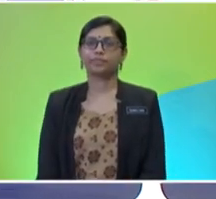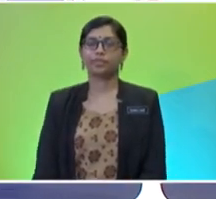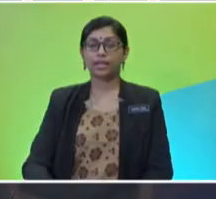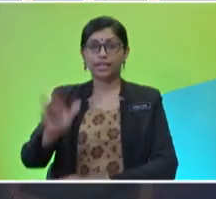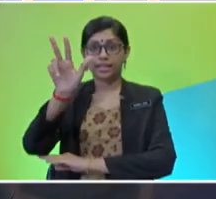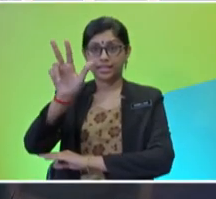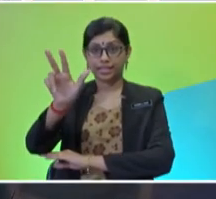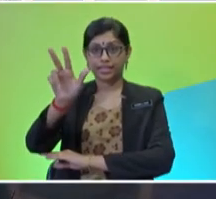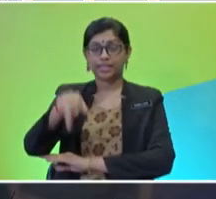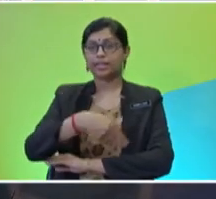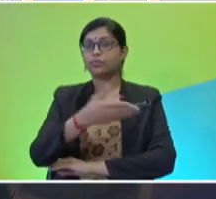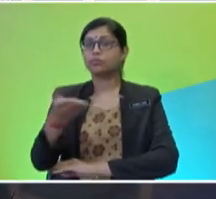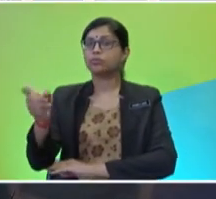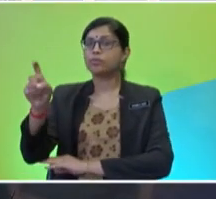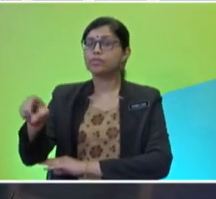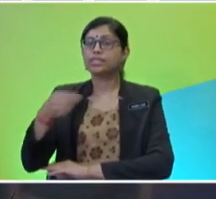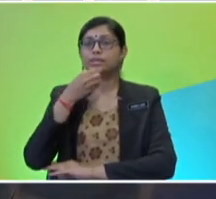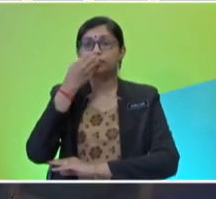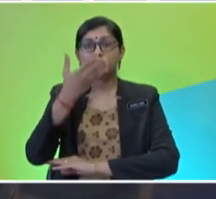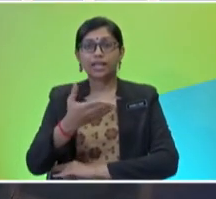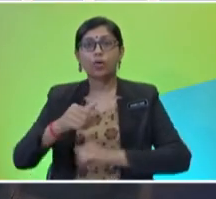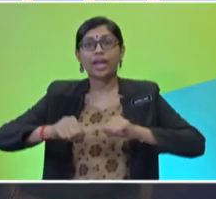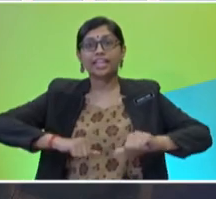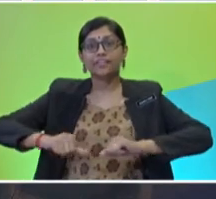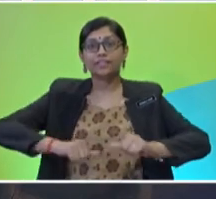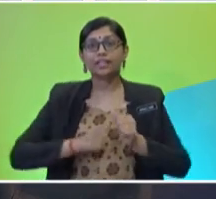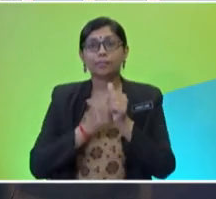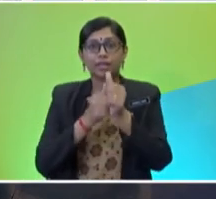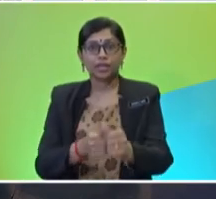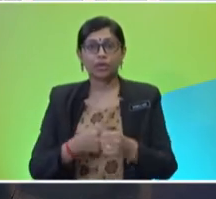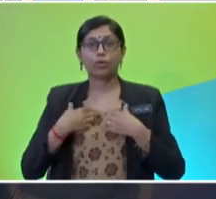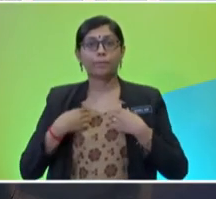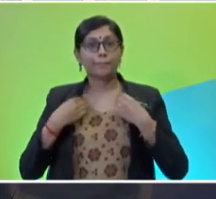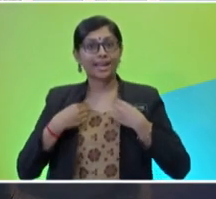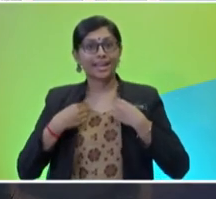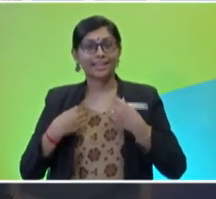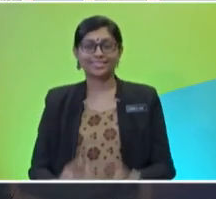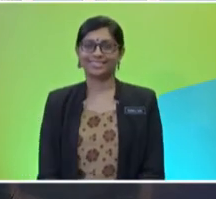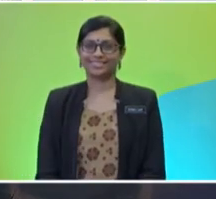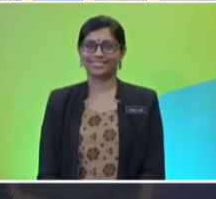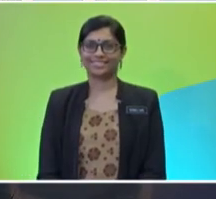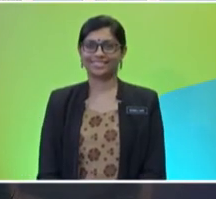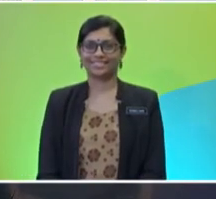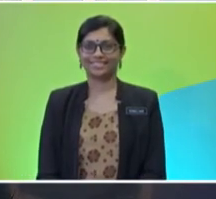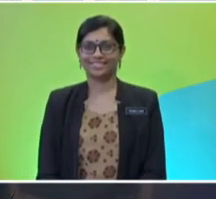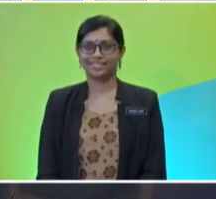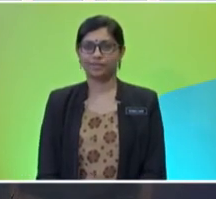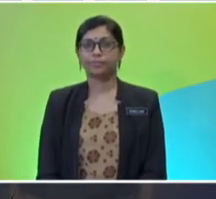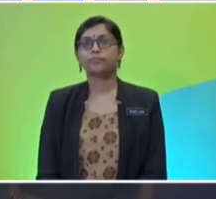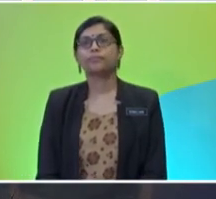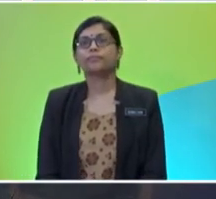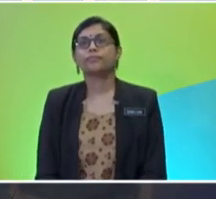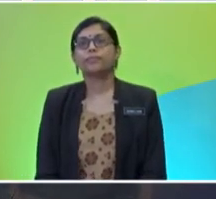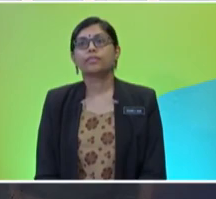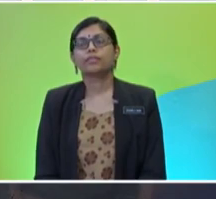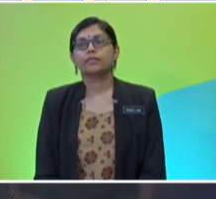menyebut aktiviti yang sesuai mengikut pakaian. Itulah dia cikgu Ya, Akmal. Okey, tadi